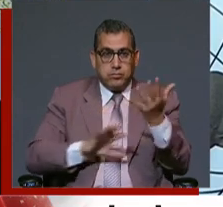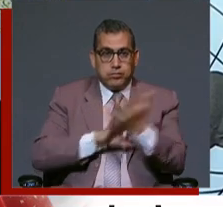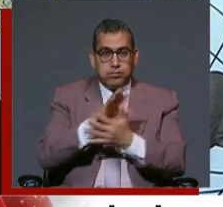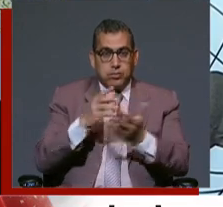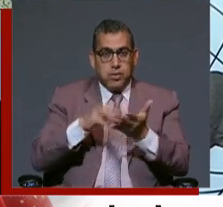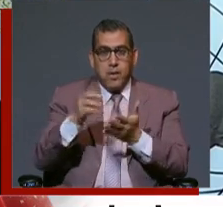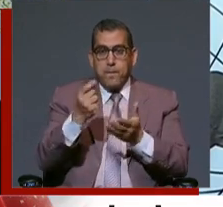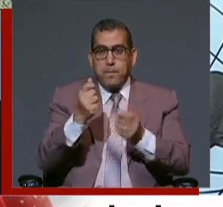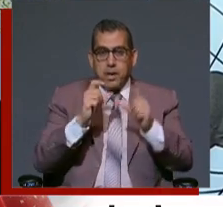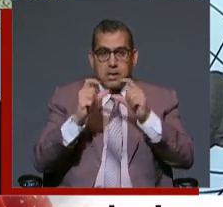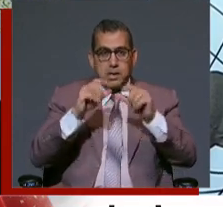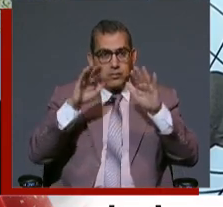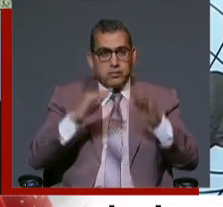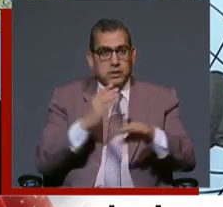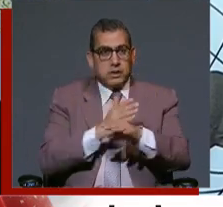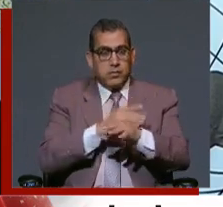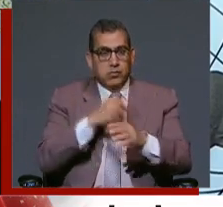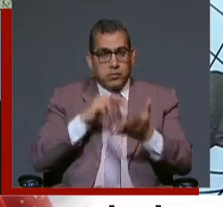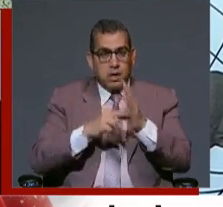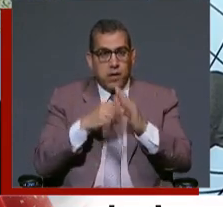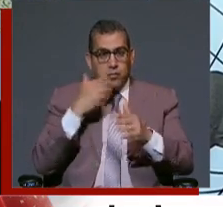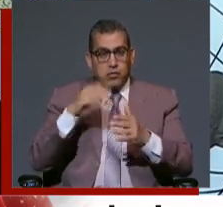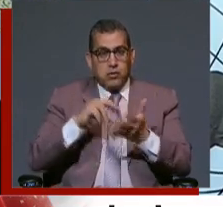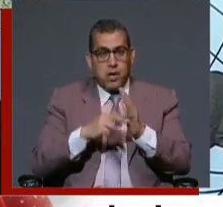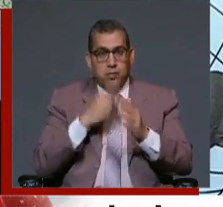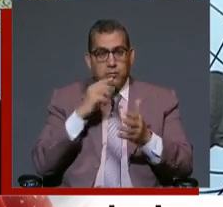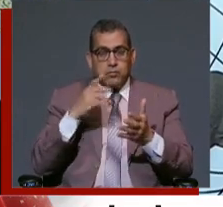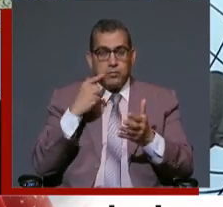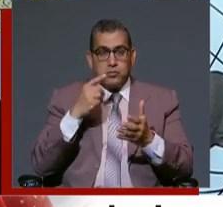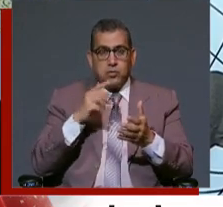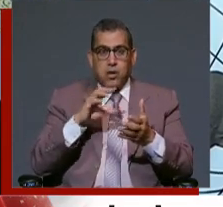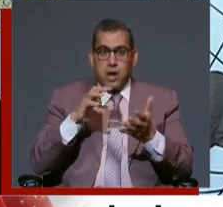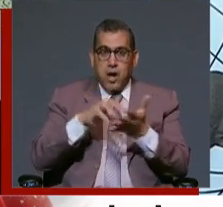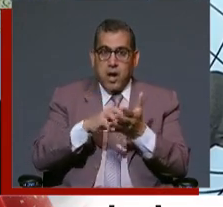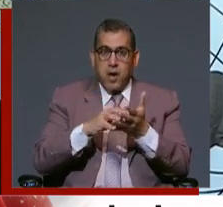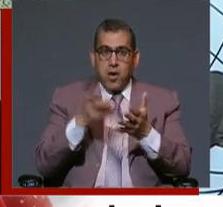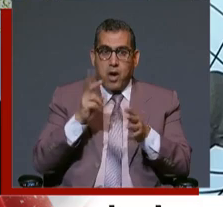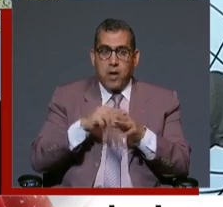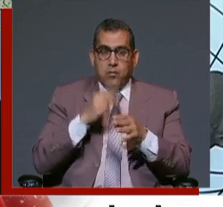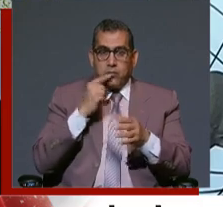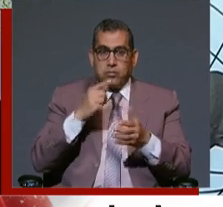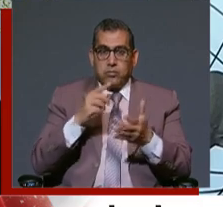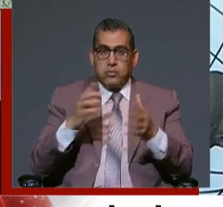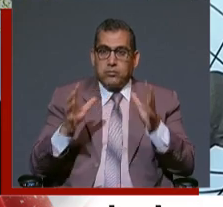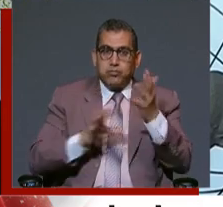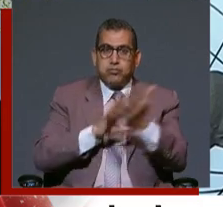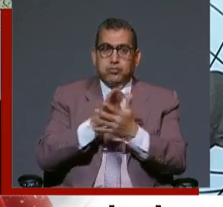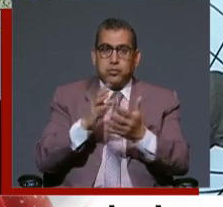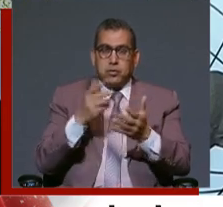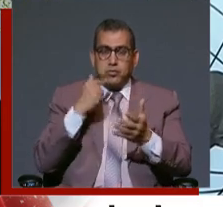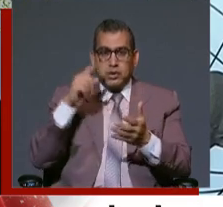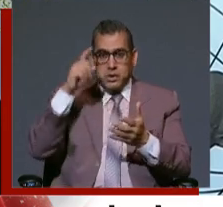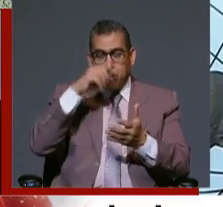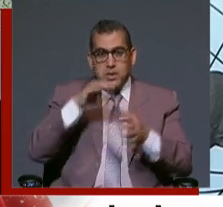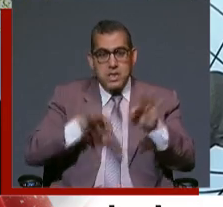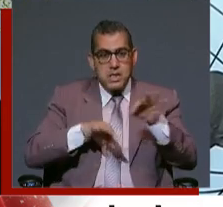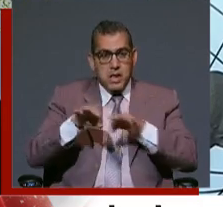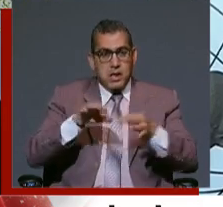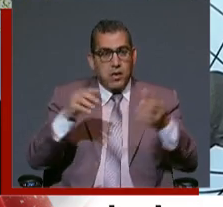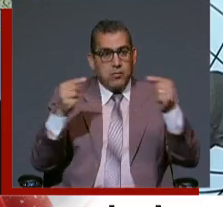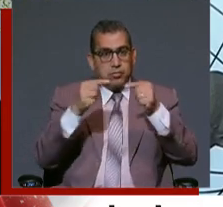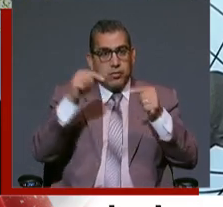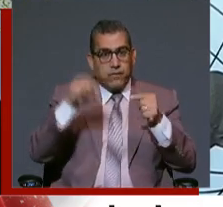المالية واستمرار ارتفاع الضغوط التضخمية وتزايد حدة الاضطرابات الجيوسياسية، فضلاً